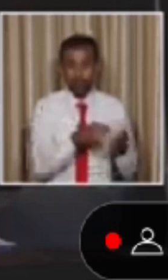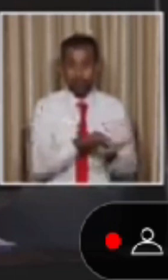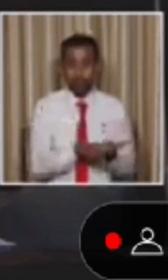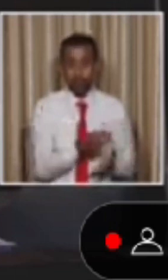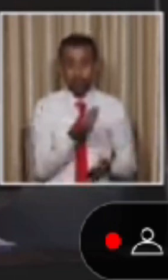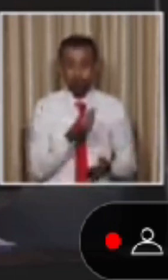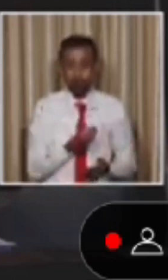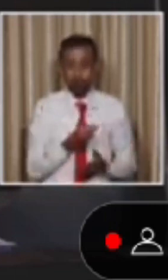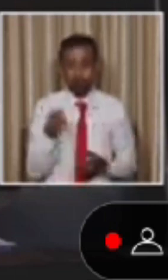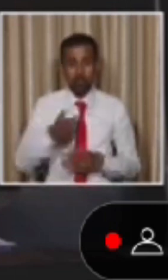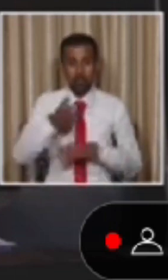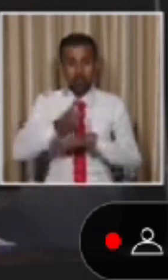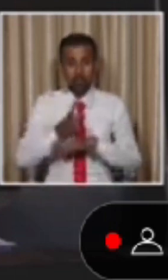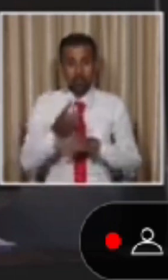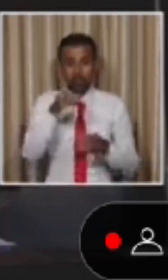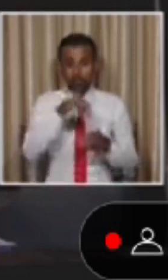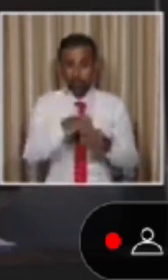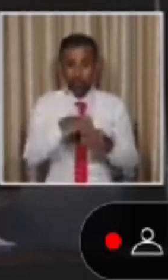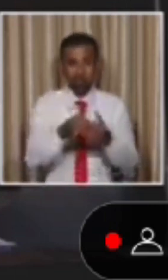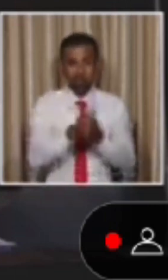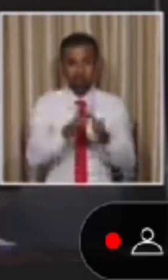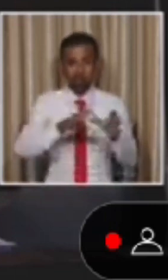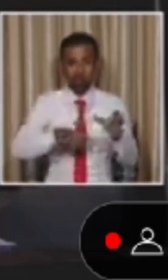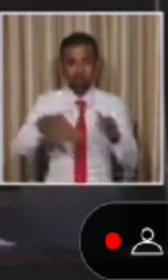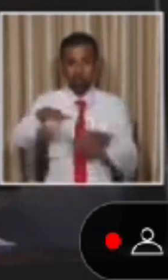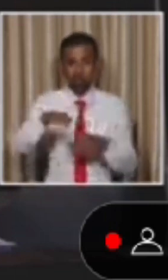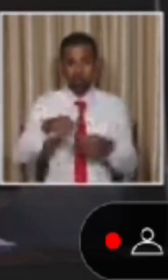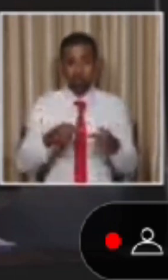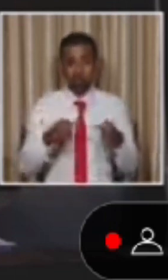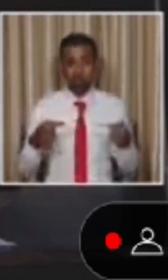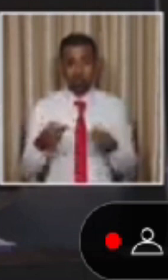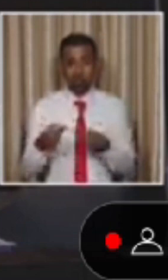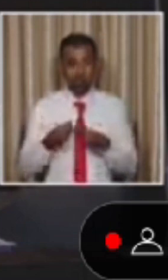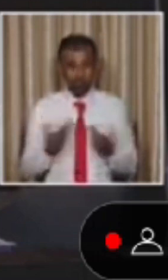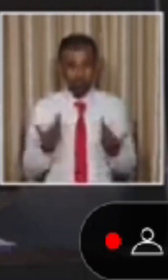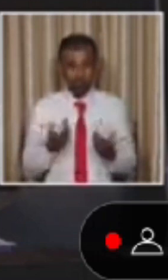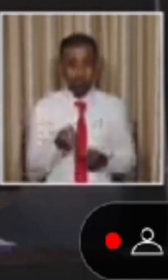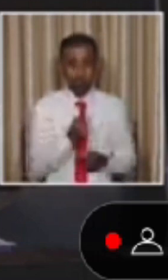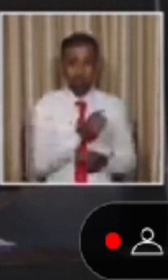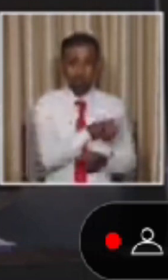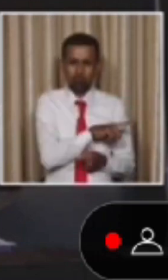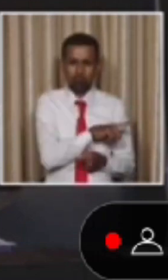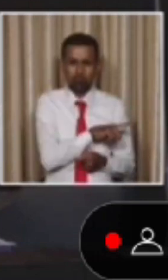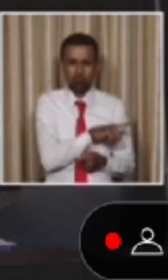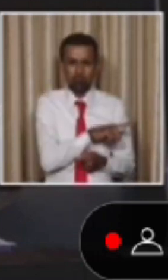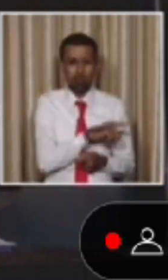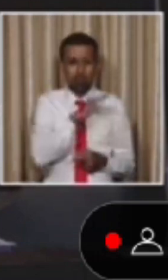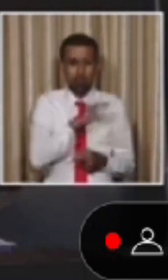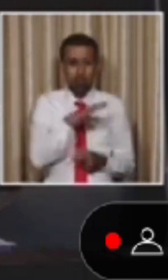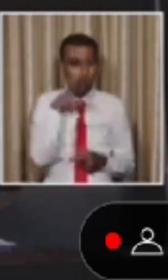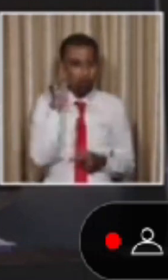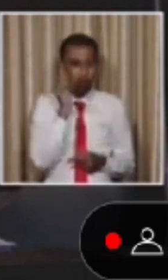ඒ සභාපතිවරයා පත්තුරු සභාපතිවරයාට ඉල්ලාස්සලා විපක්ෂයට දෙන්න බැරි නම් වෙන පිළිගත හැකි අවම පිළිගැනීමක් කර පිළිගන්න